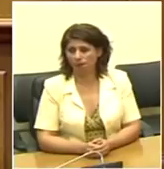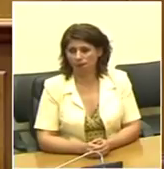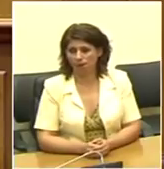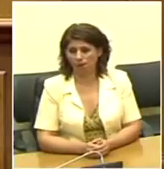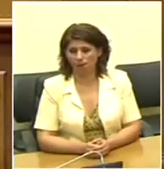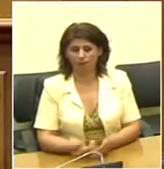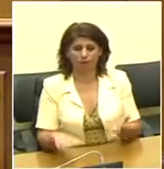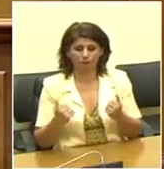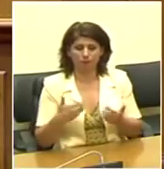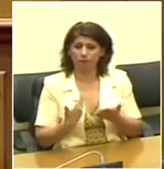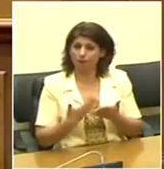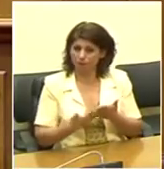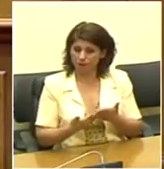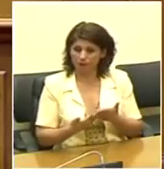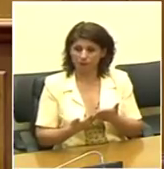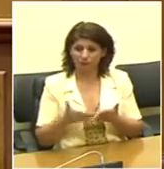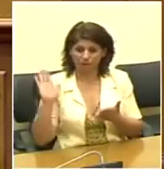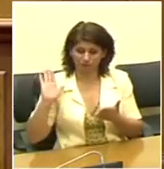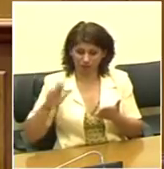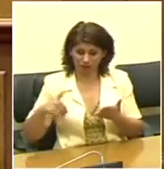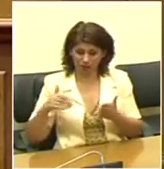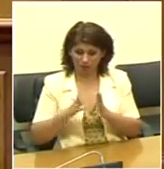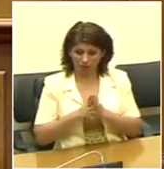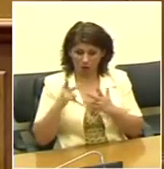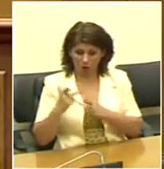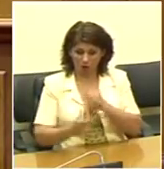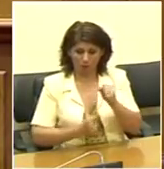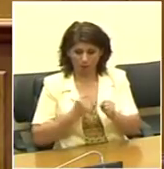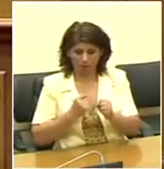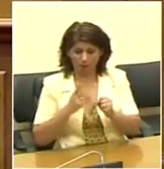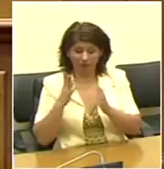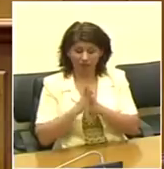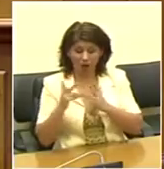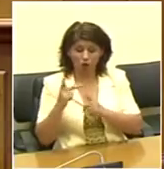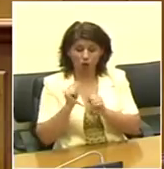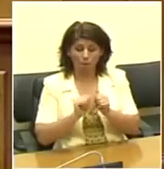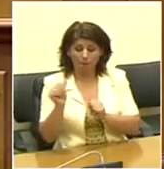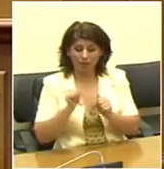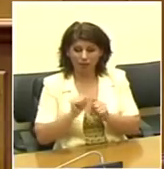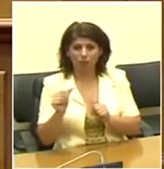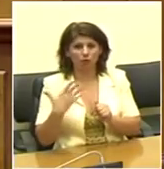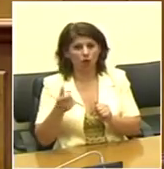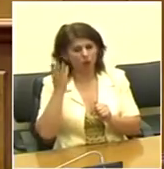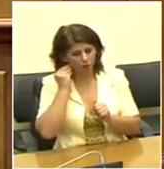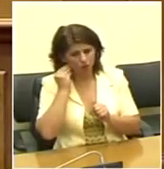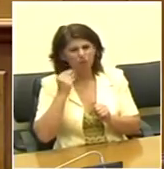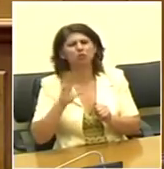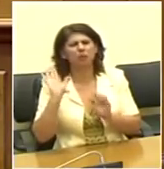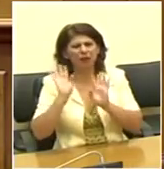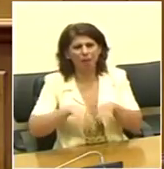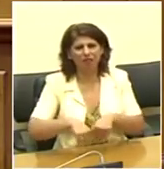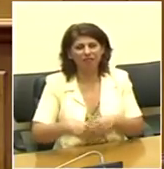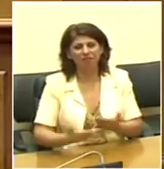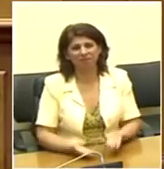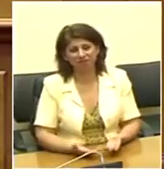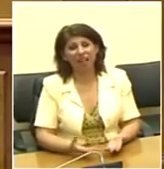επιχείρημα το τελευταίο 18 μήνες που έχουμε ακούσει που δεν έχει καταρρεύσει. Το